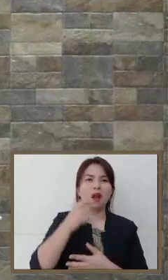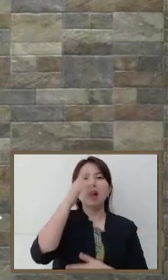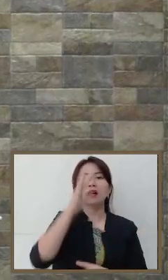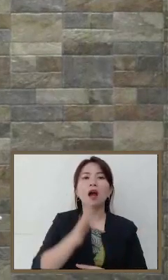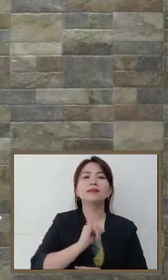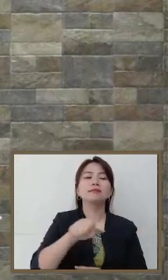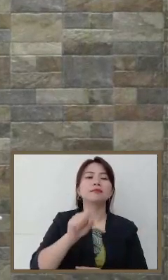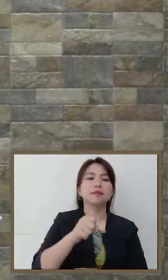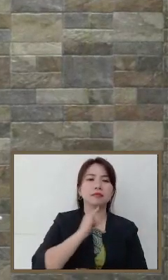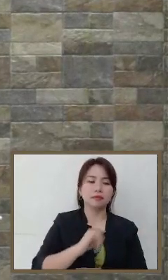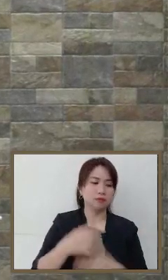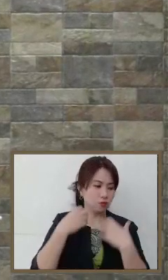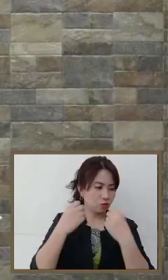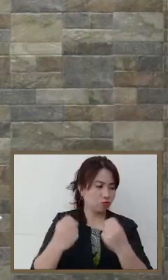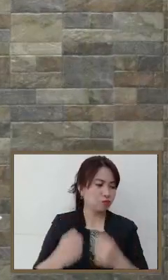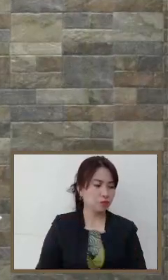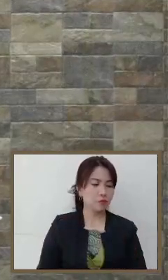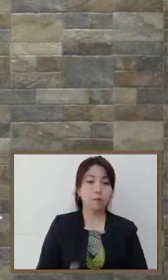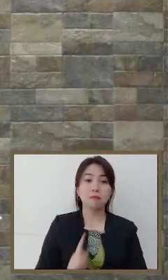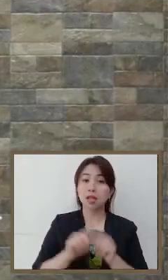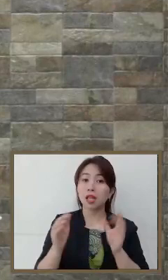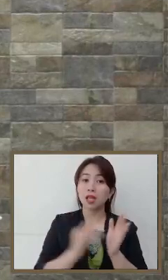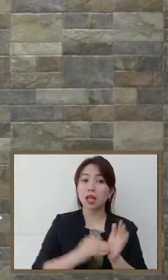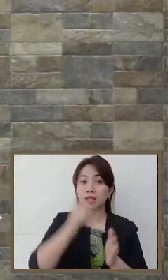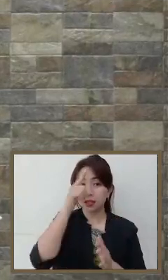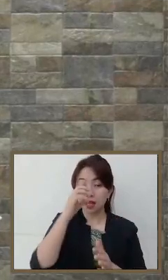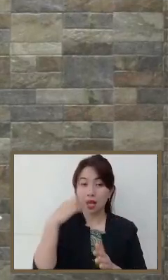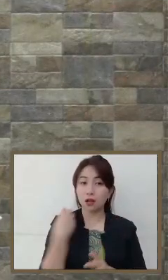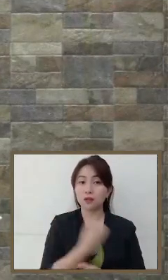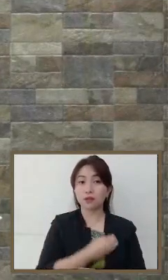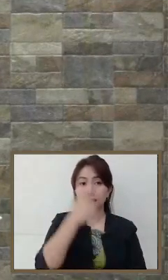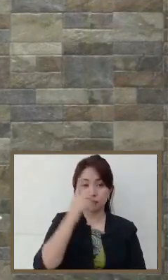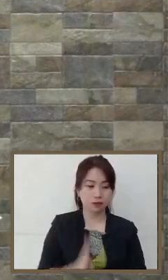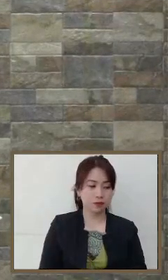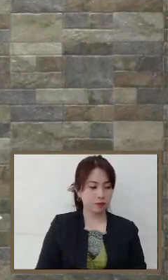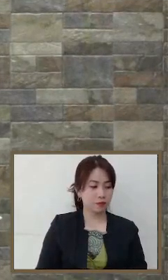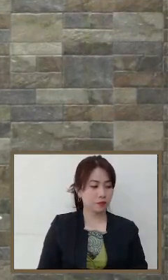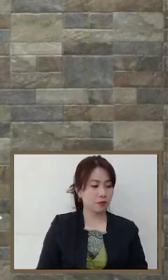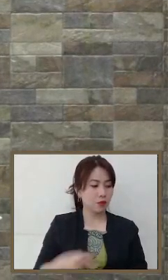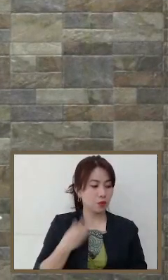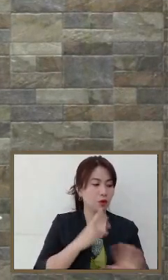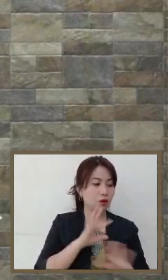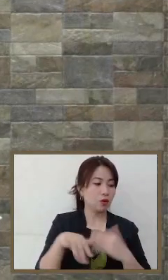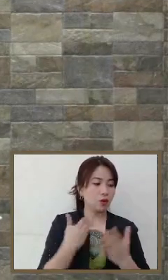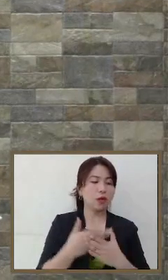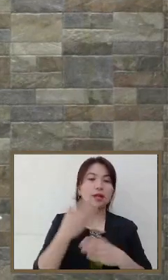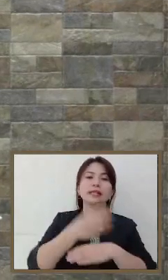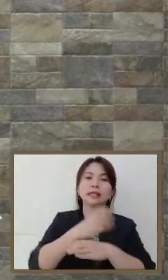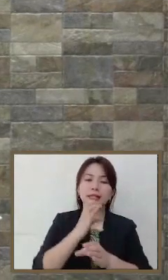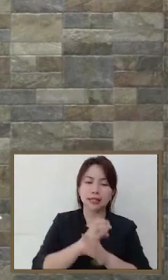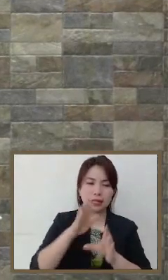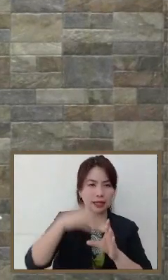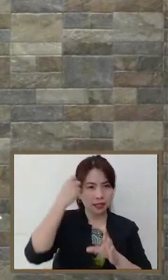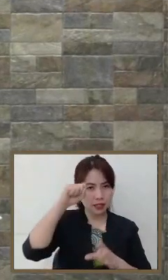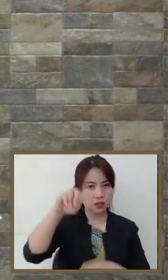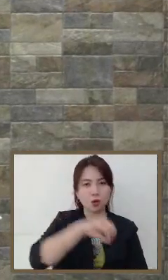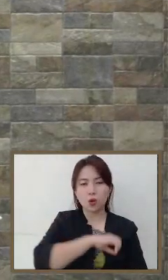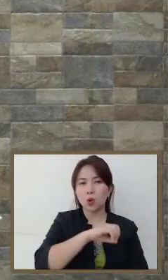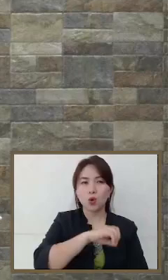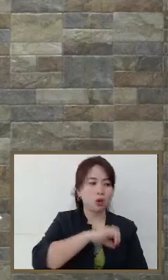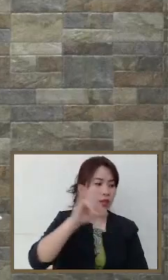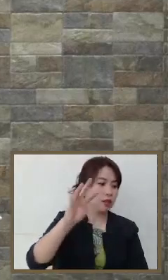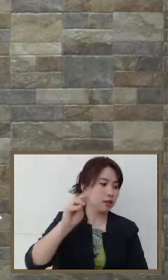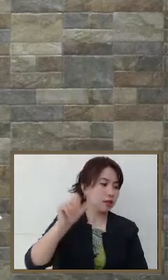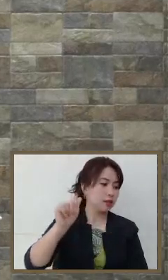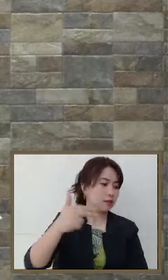lang yan pero Mga kapatid ang Diyos po natin sabi we are created in his own image